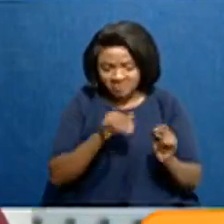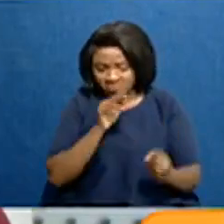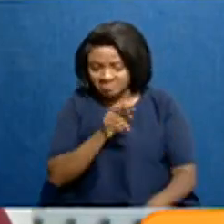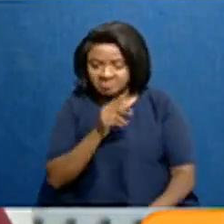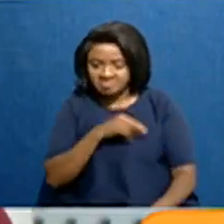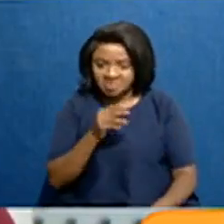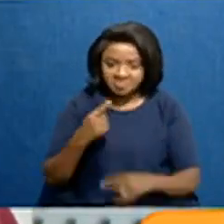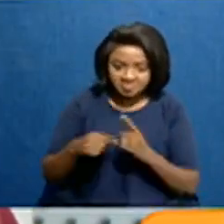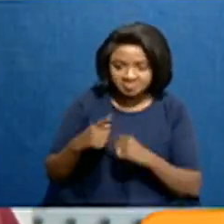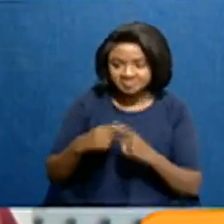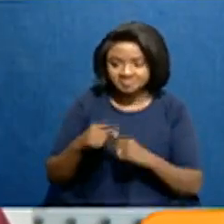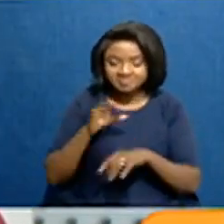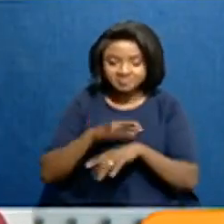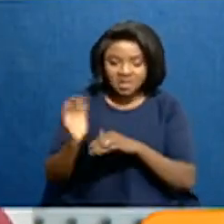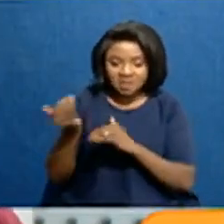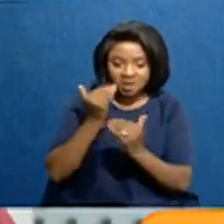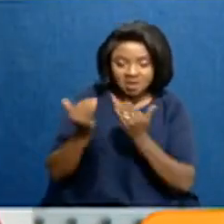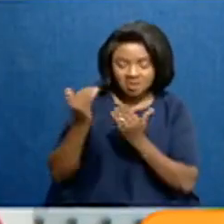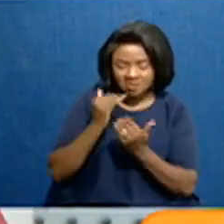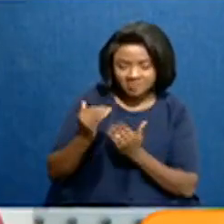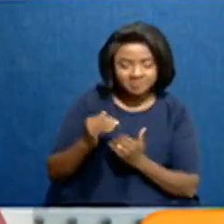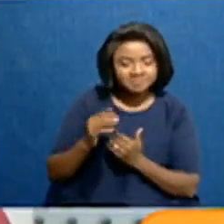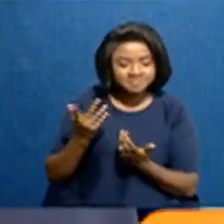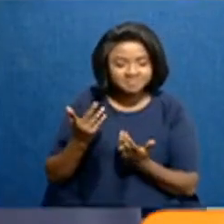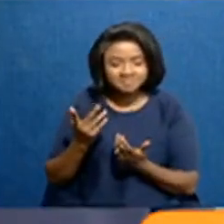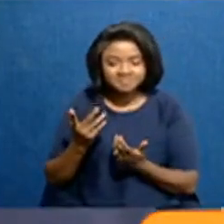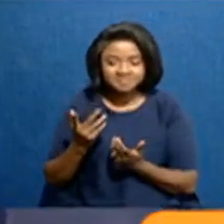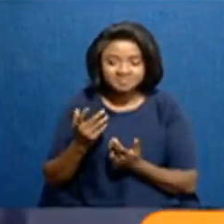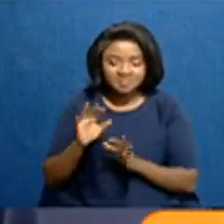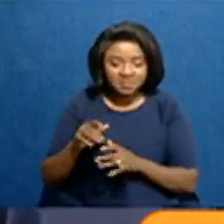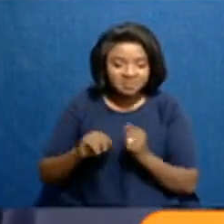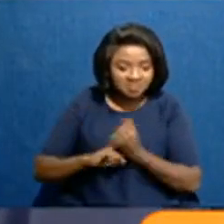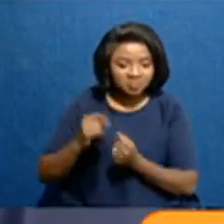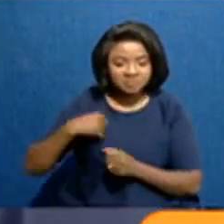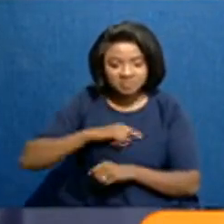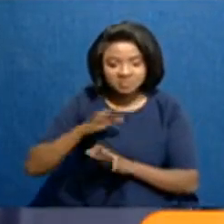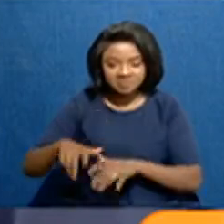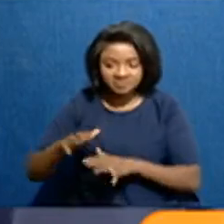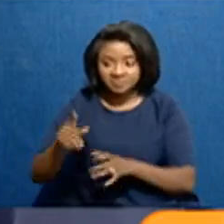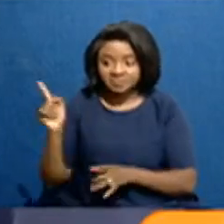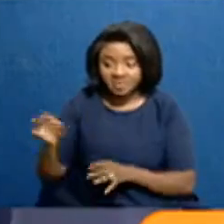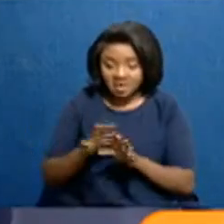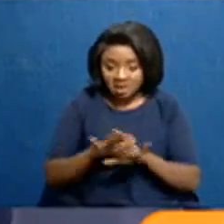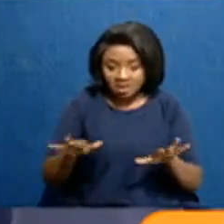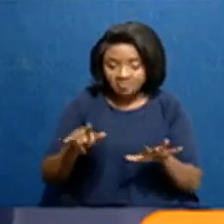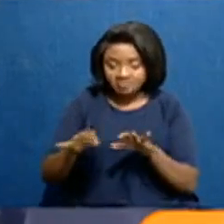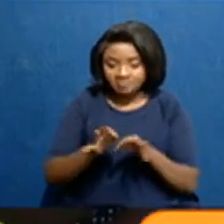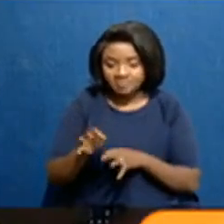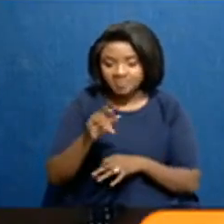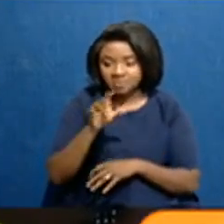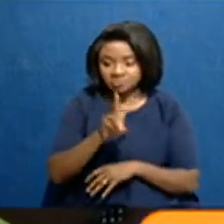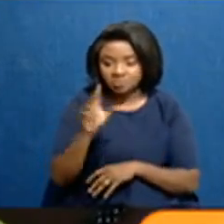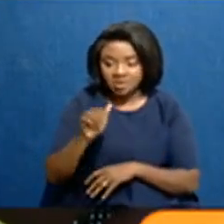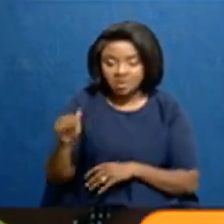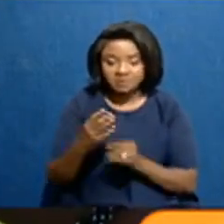I kept getting requests from many farmers. Leo, shamba hili la zaidi ya ekari mbili linakuza miche